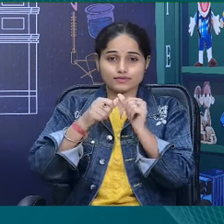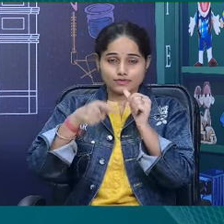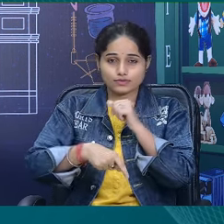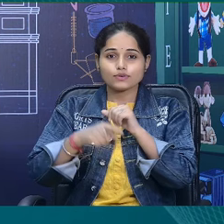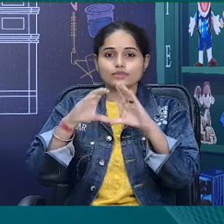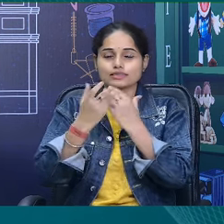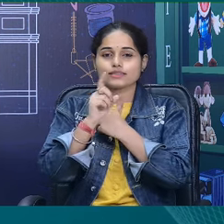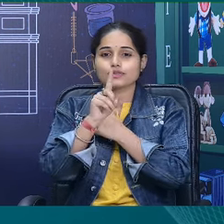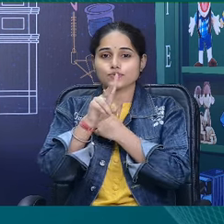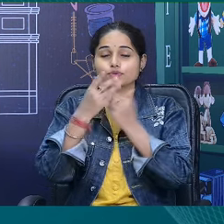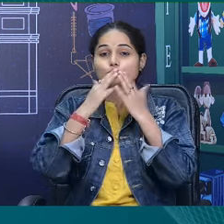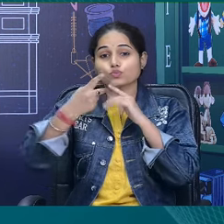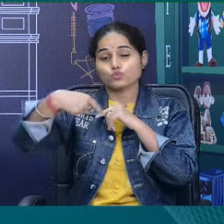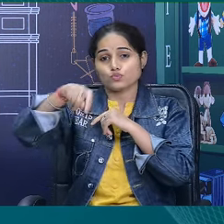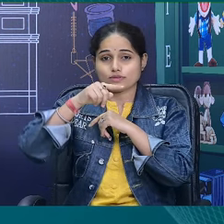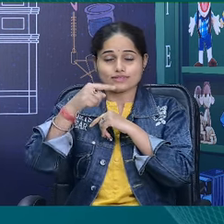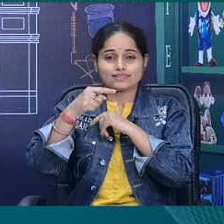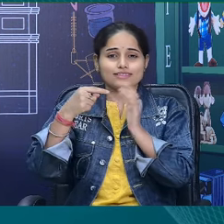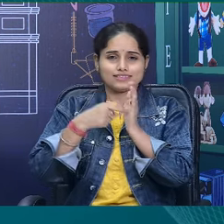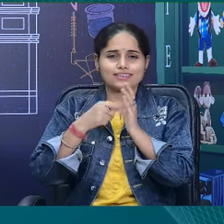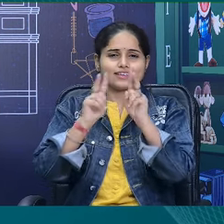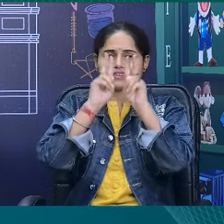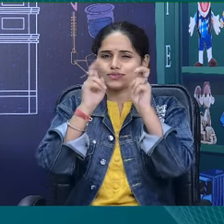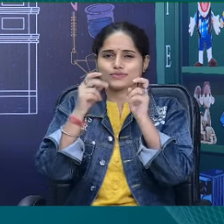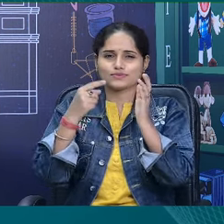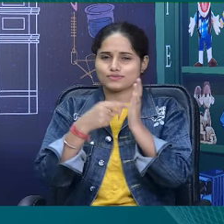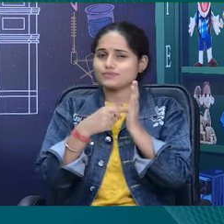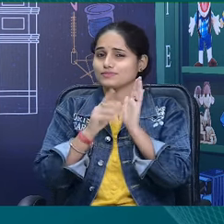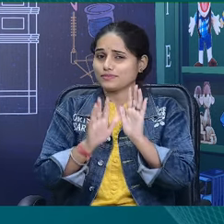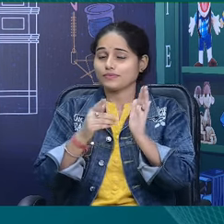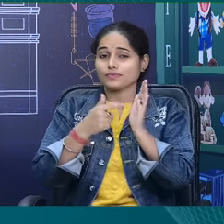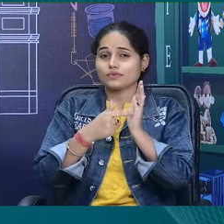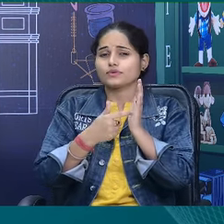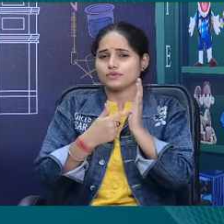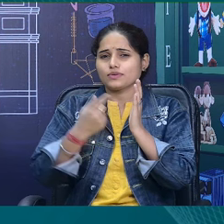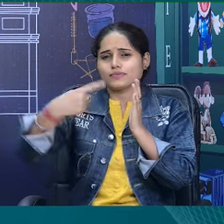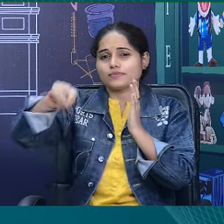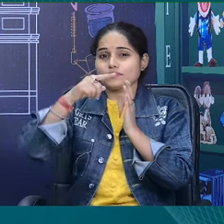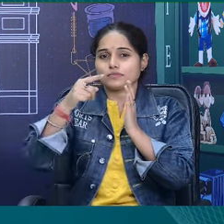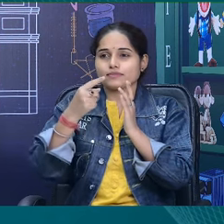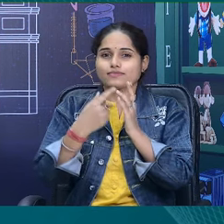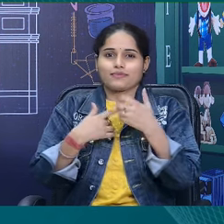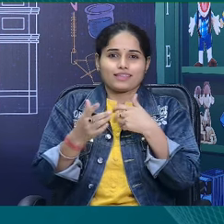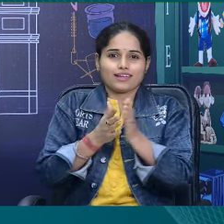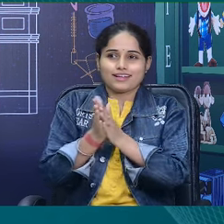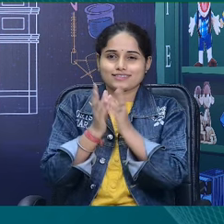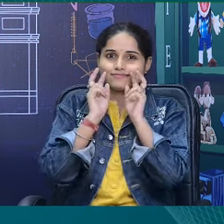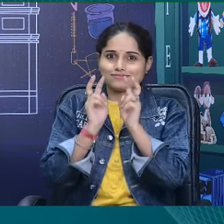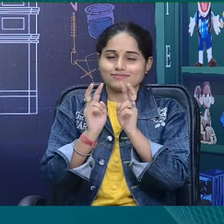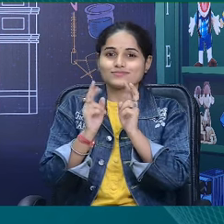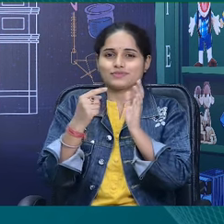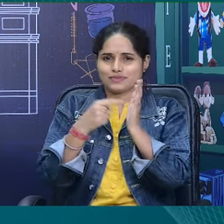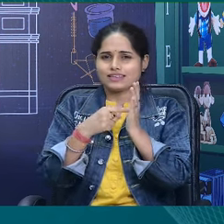12थ के स्टूडेंट्स के लिए हम एक ऐसा टॉपिक लेकर आए हैं जो निश्चित तौर पर जिसके प्रति आपकी दिलचस्पी होगी और यह